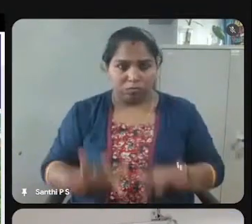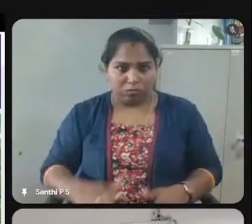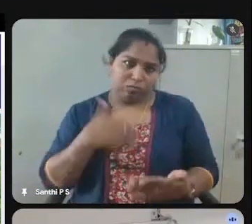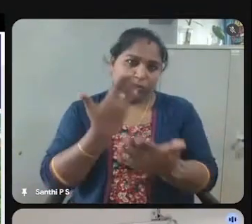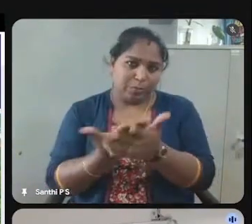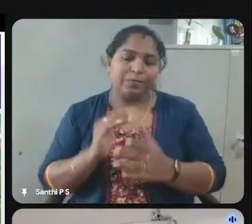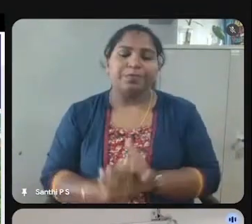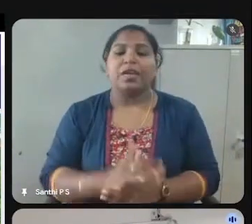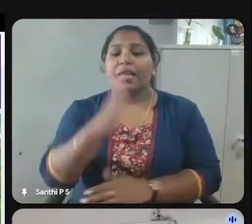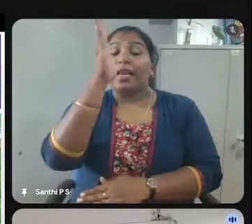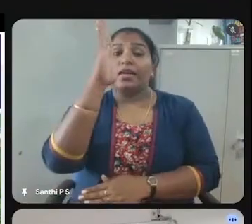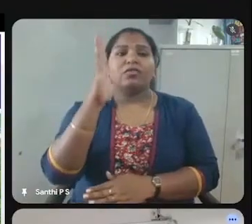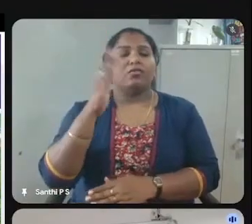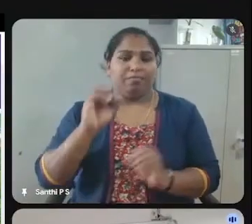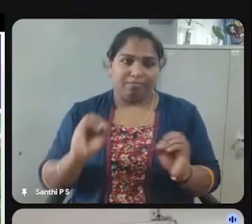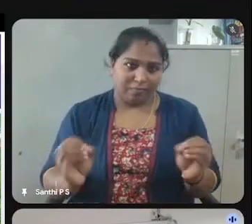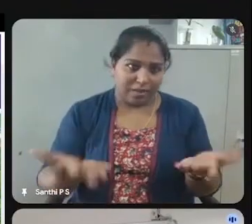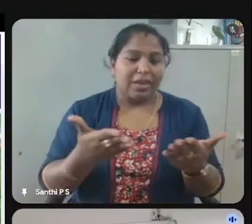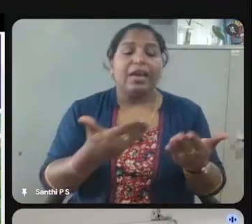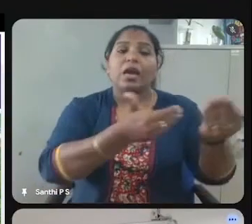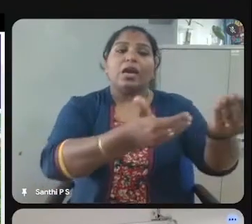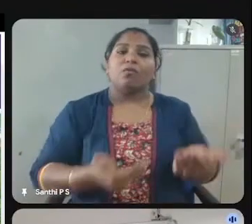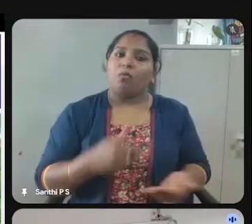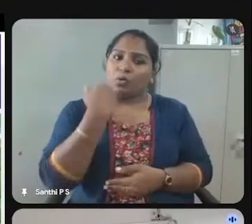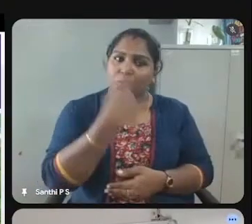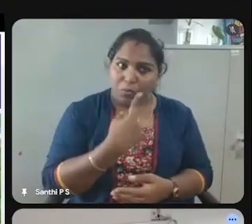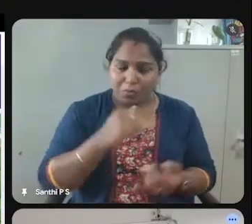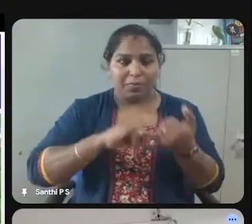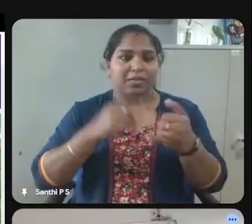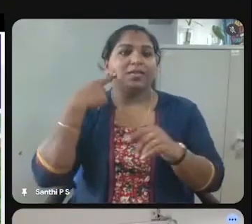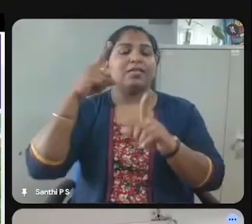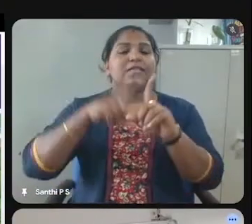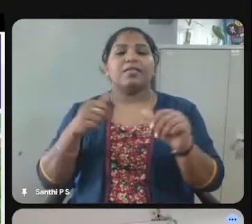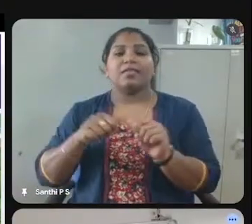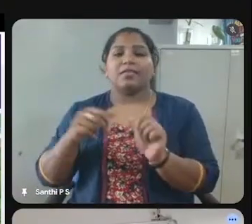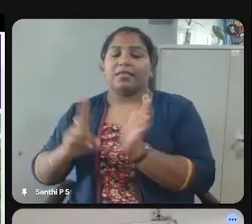കടക്കുകയാണ്. സെക്ഷൻ കൈകാര്യം ചെയ്യുന്നതിനായി സിയാന റഫീഖ് മാഡത്തിനെ ക്ഷണിച്ചുകൊള്ളുന്നു.